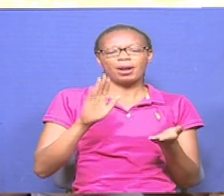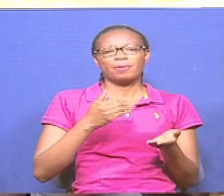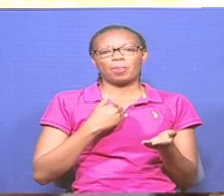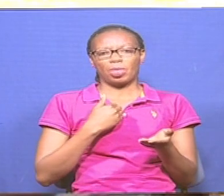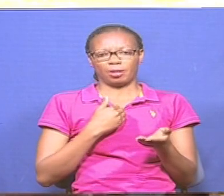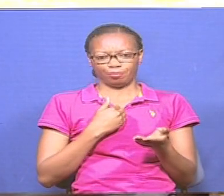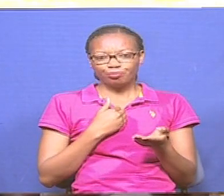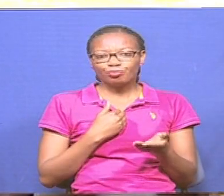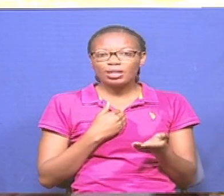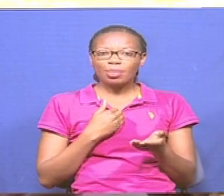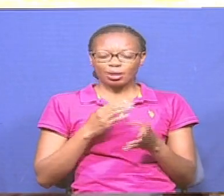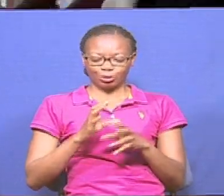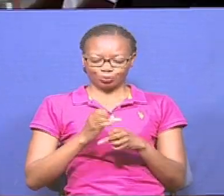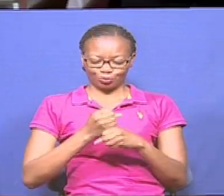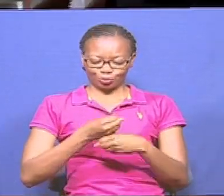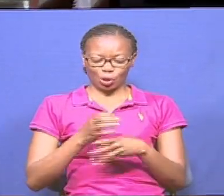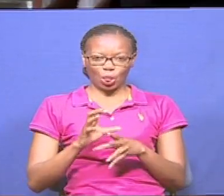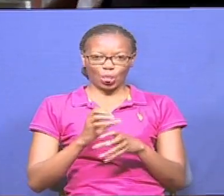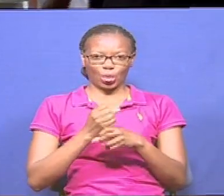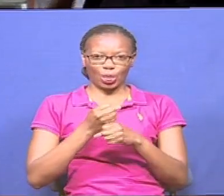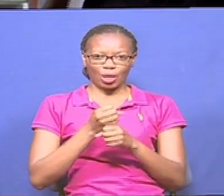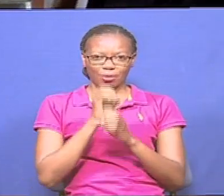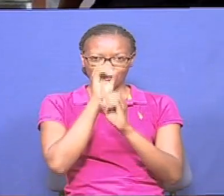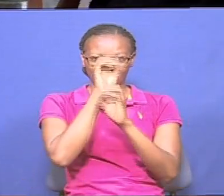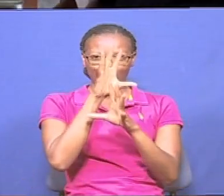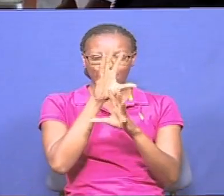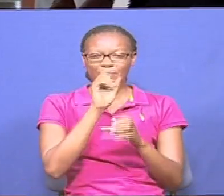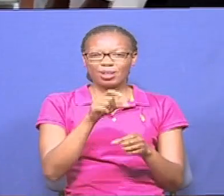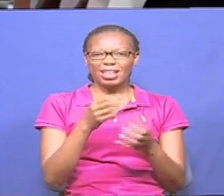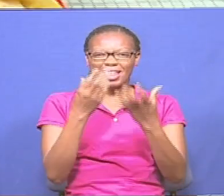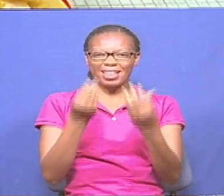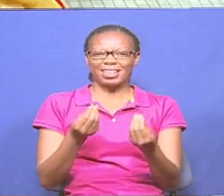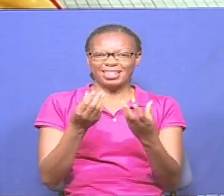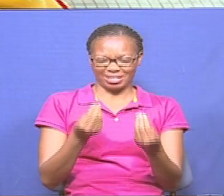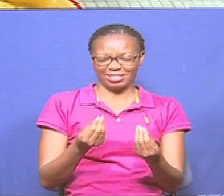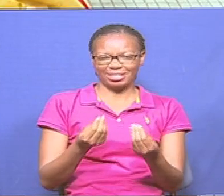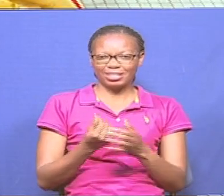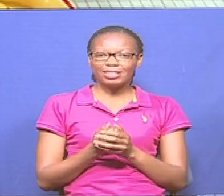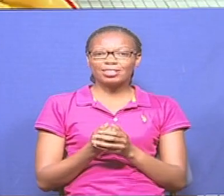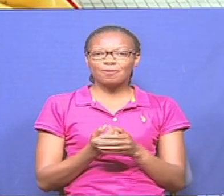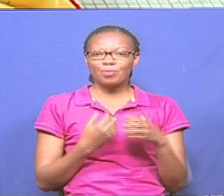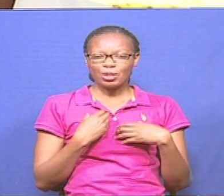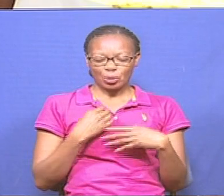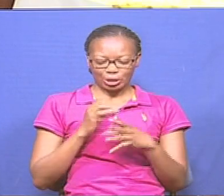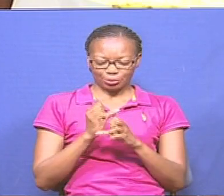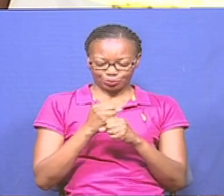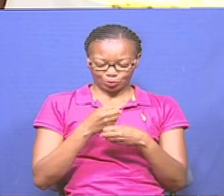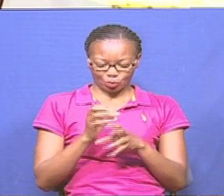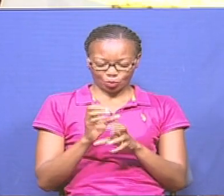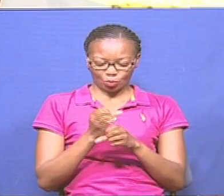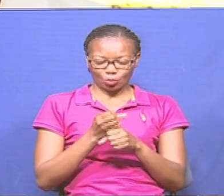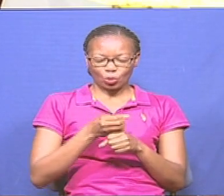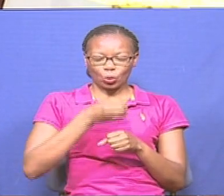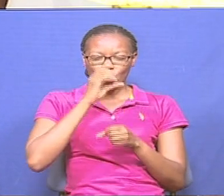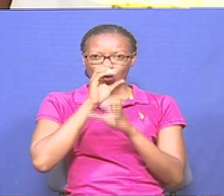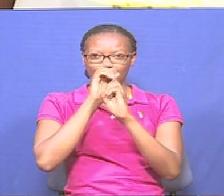value, higher profit. Kutengeza majitamu ama pineapple juice kimombo ni rahisi sana.